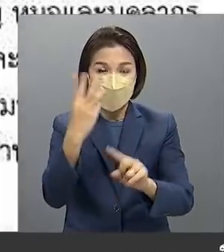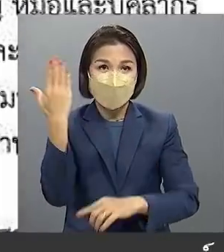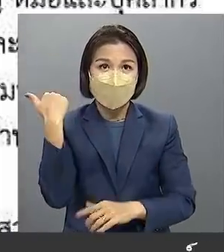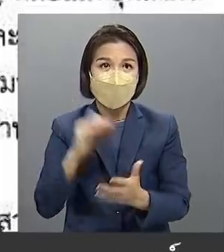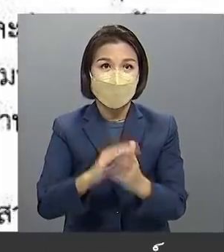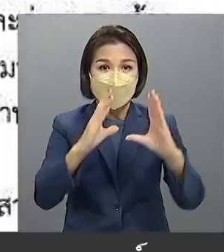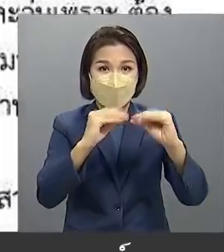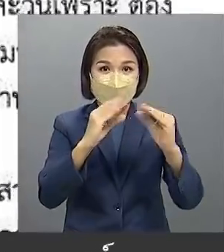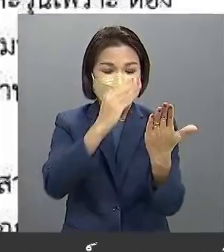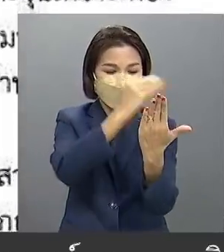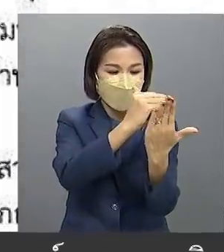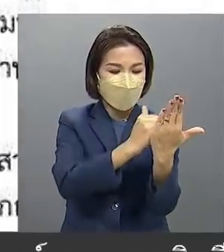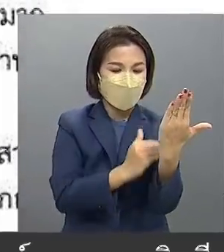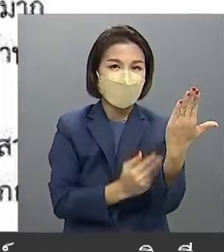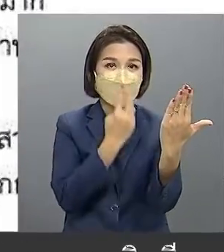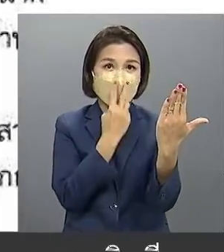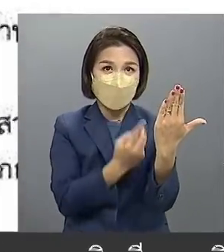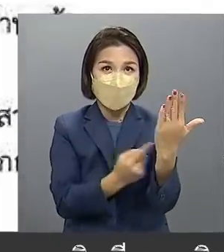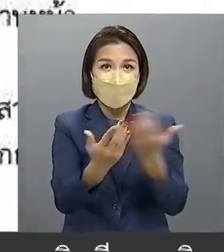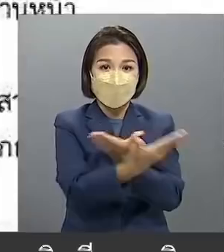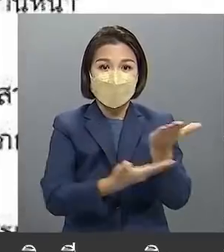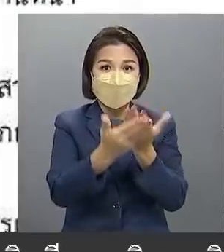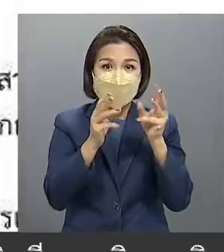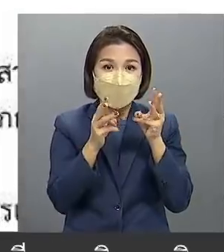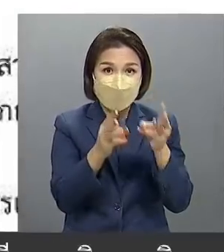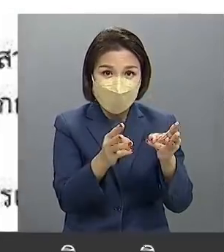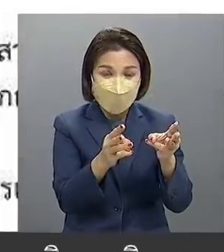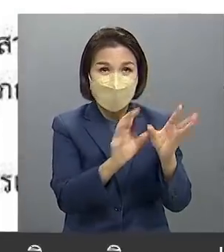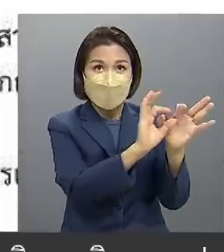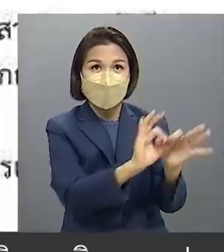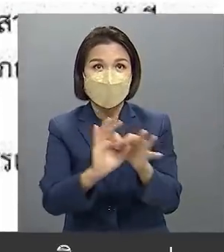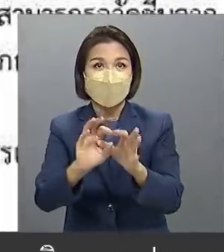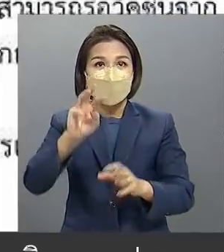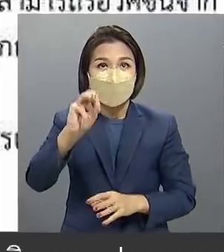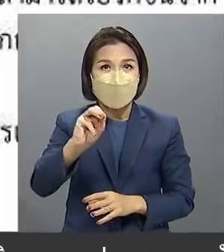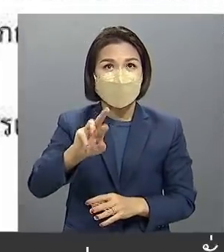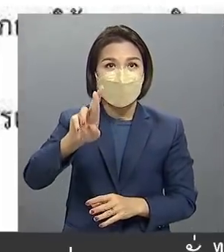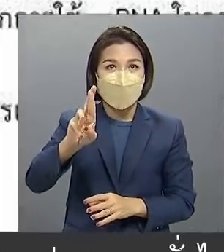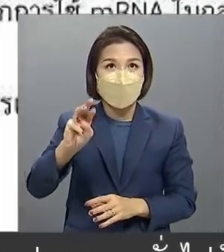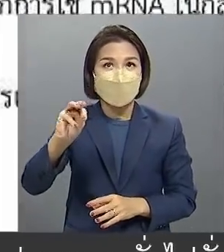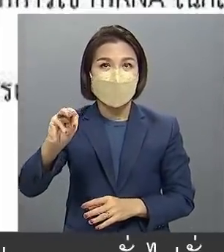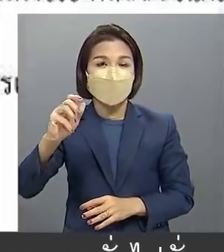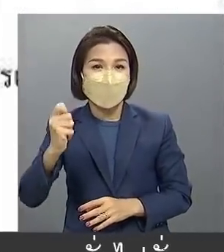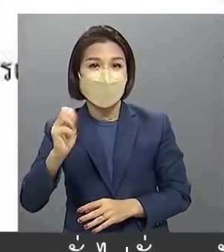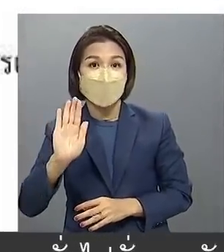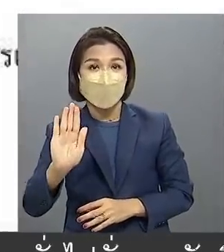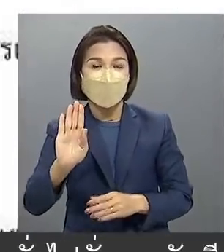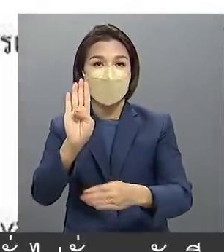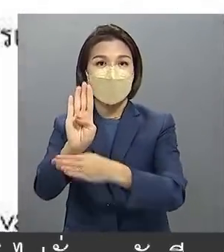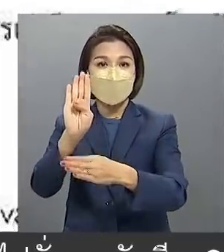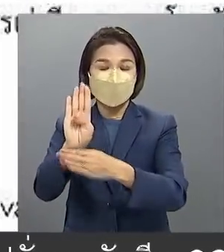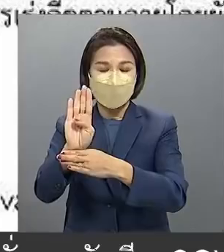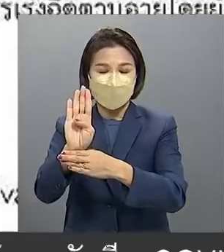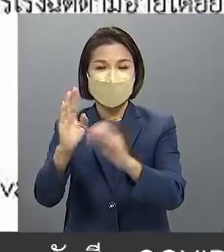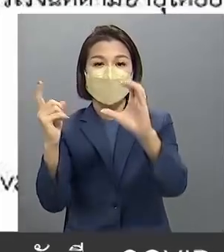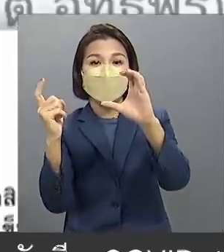ก็คือการพิจารณาแนวทางการให้วัคซีน mRNA ของไฟเซอร์ในไทยค่ะ ค่ะซึ่งกรณีนี้นะคะก็มีความเห็น